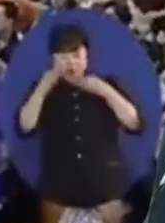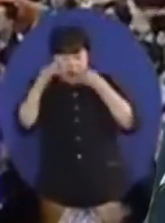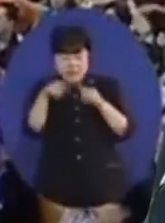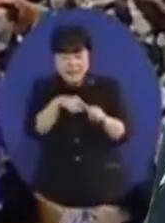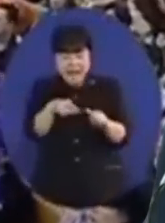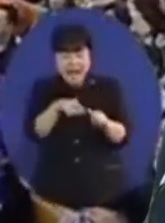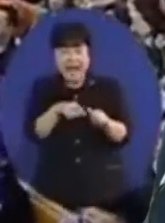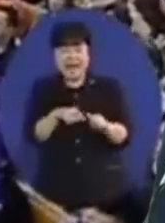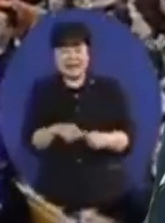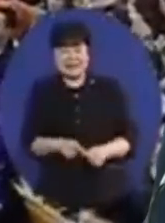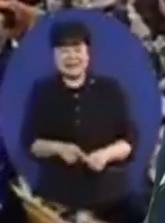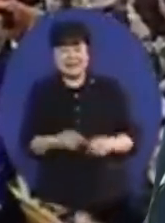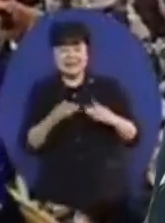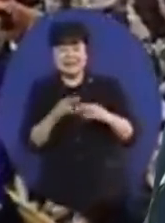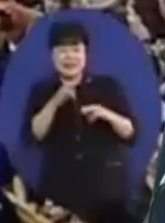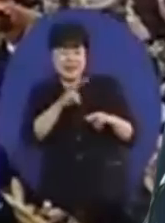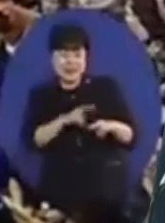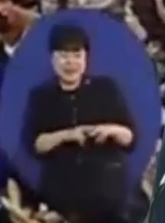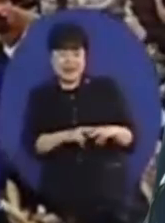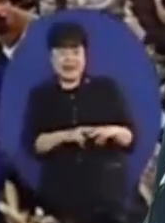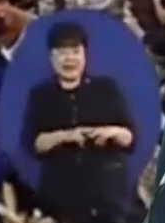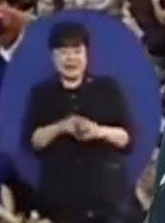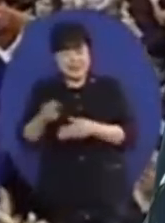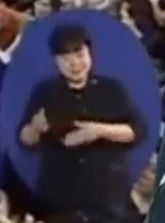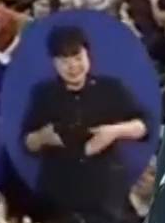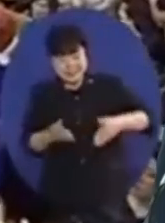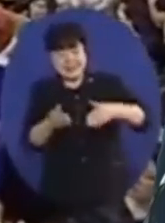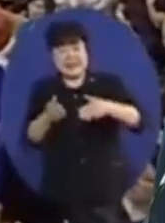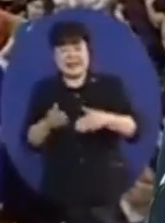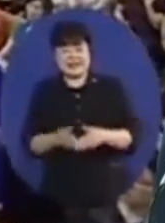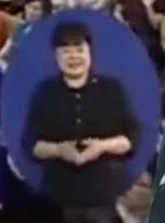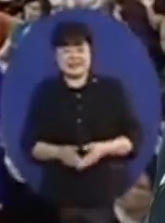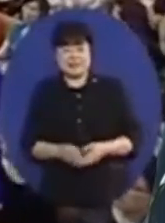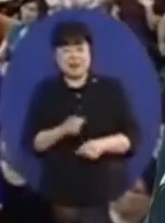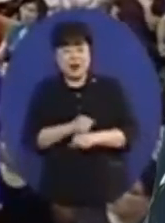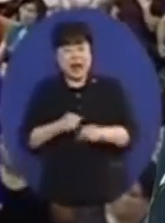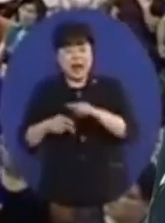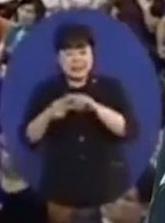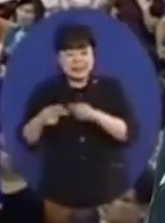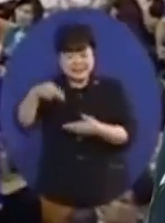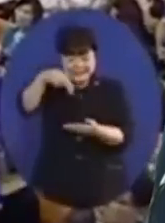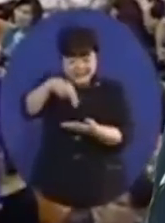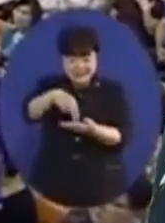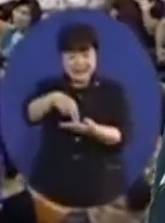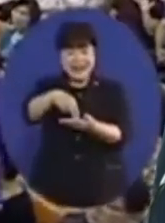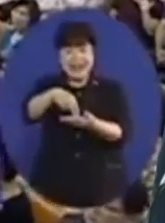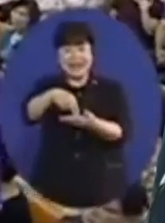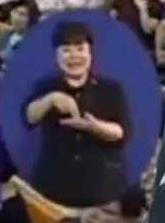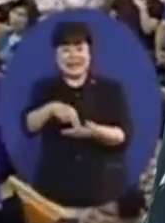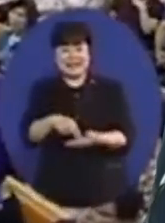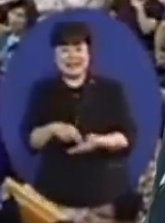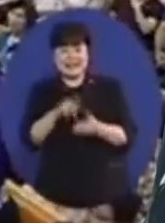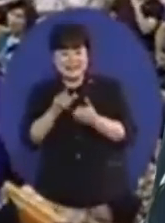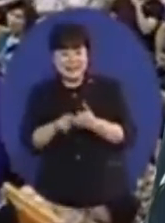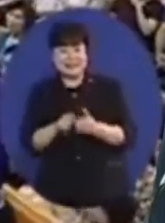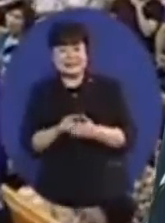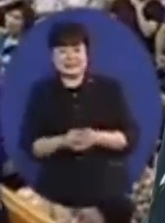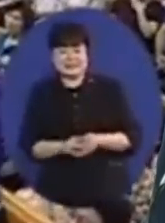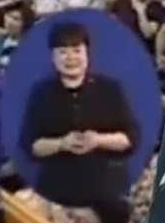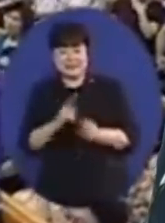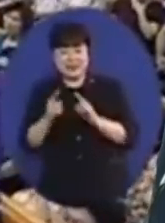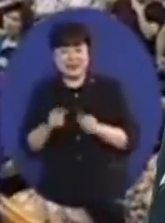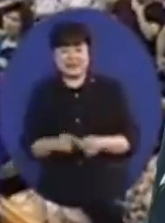가르치며 집에 앉았을 때든지 길을 갈 때든지 누워 있을 때든지 일어나 일어날 때든지이